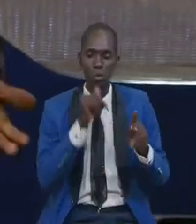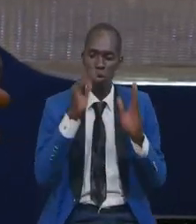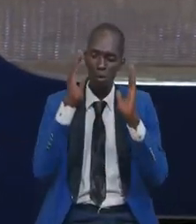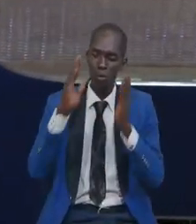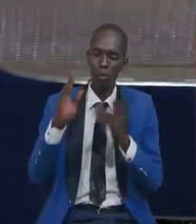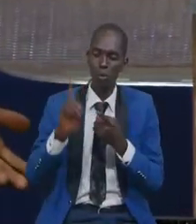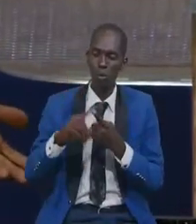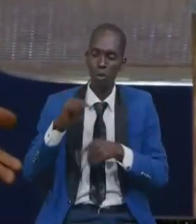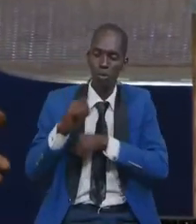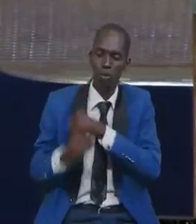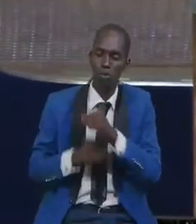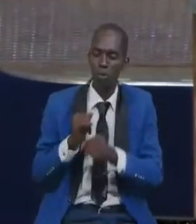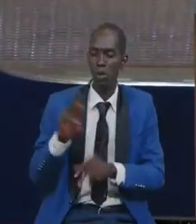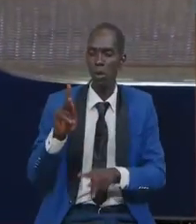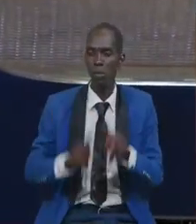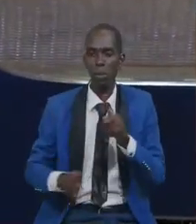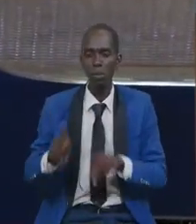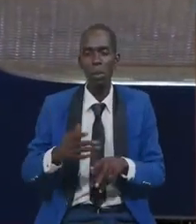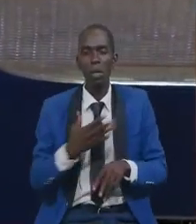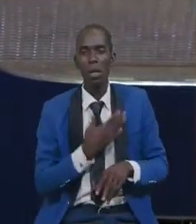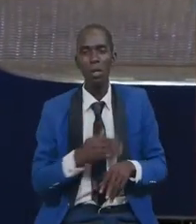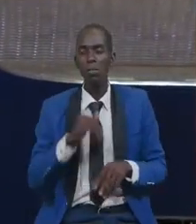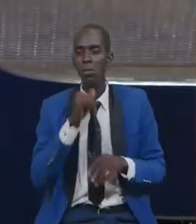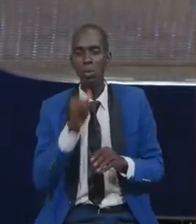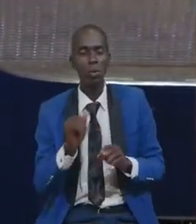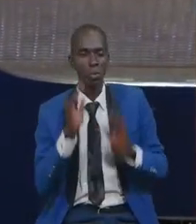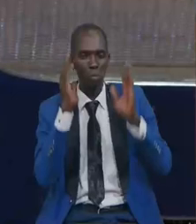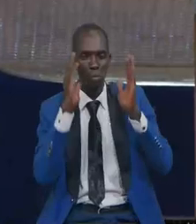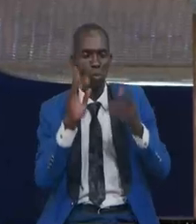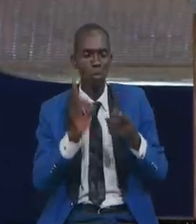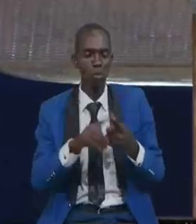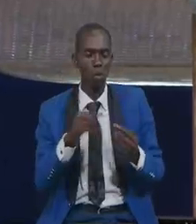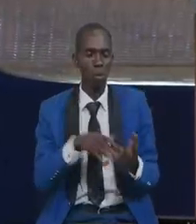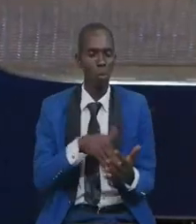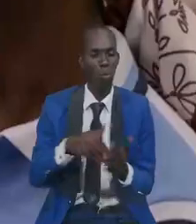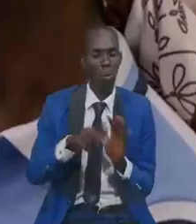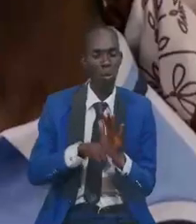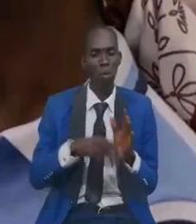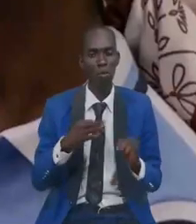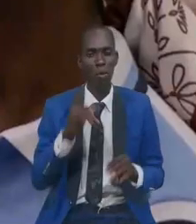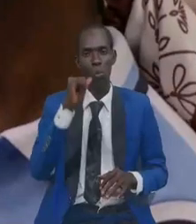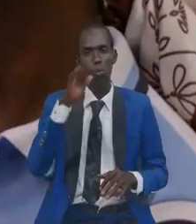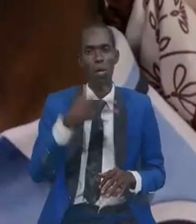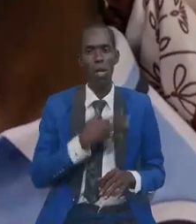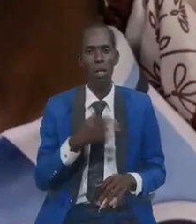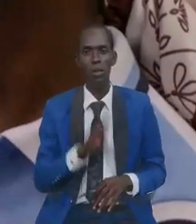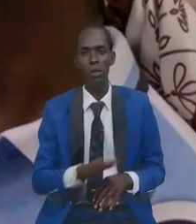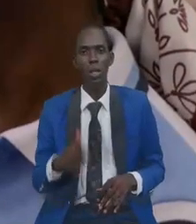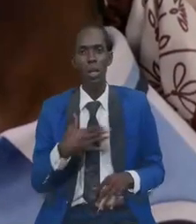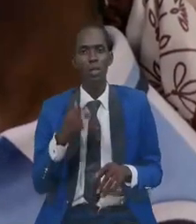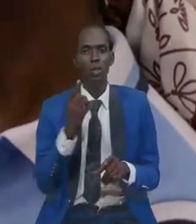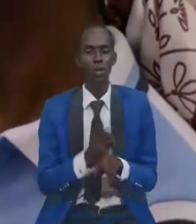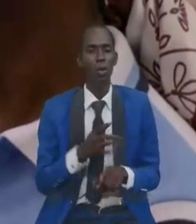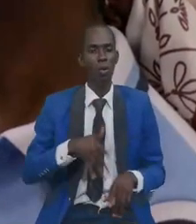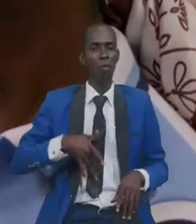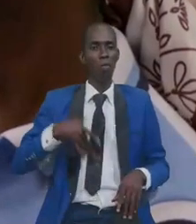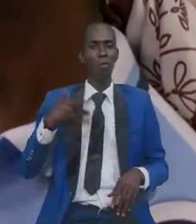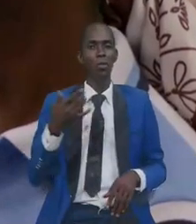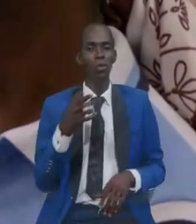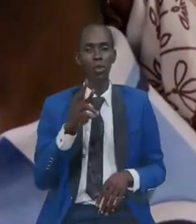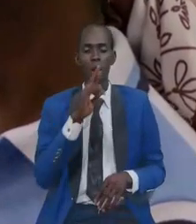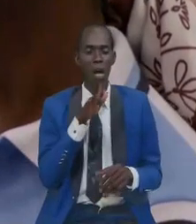regardes pas la faiblesse des femmes et la faiblesse des enfants. Tu es seulement là, tu es ici et tu dis que tu es le roi, tu es la loi de